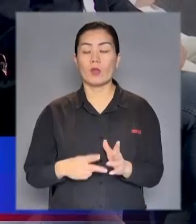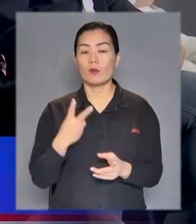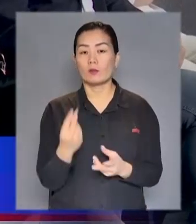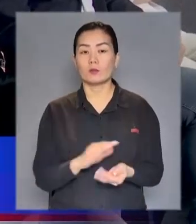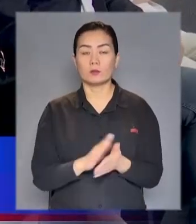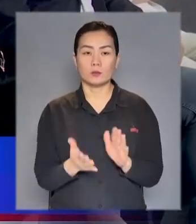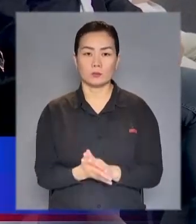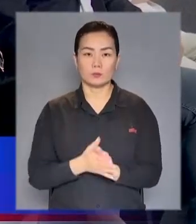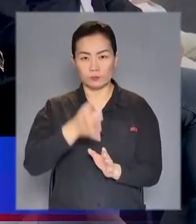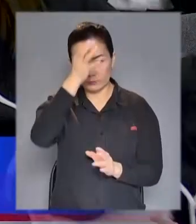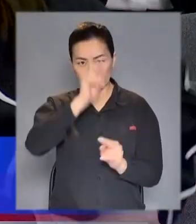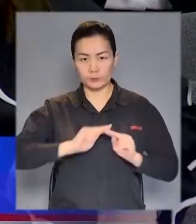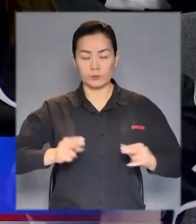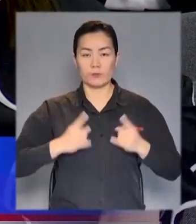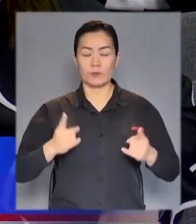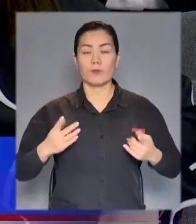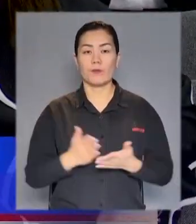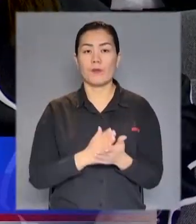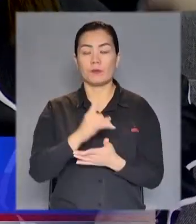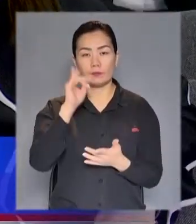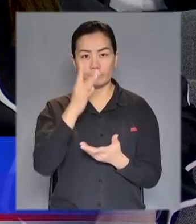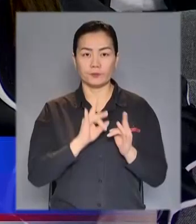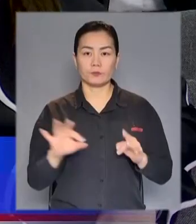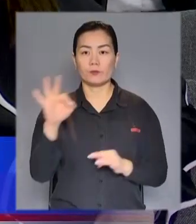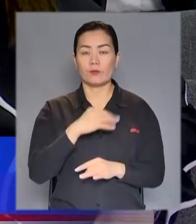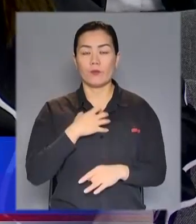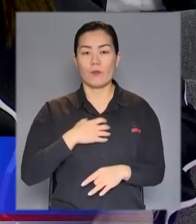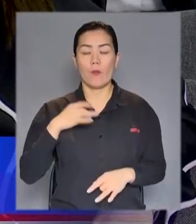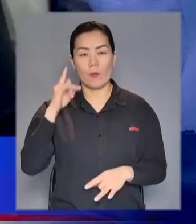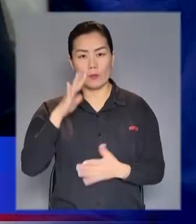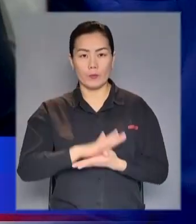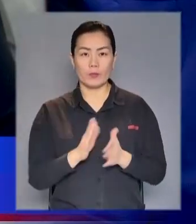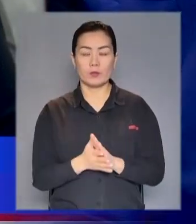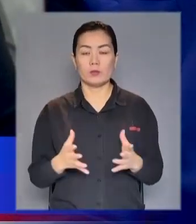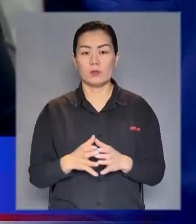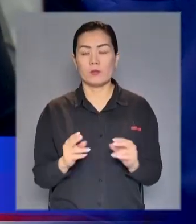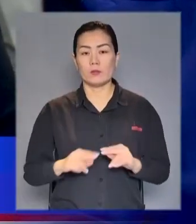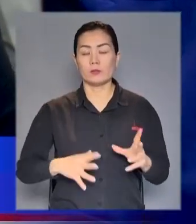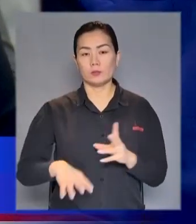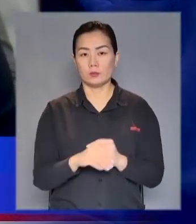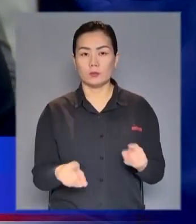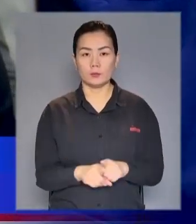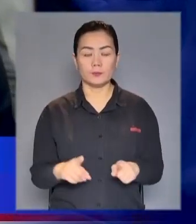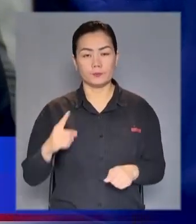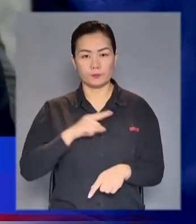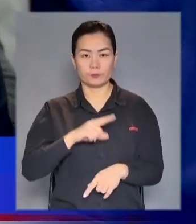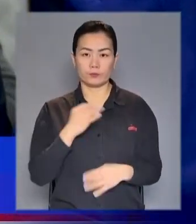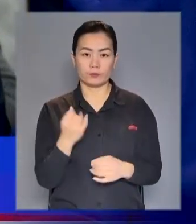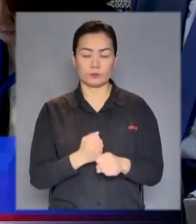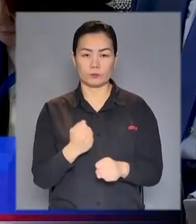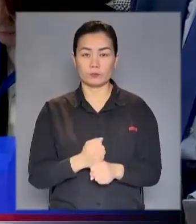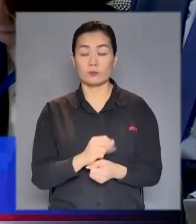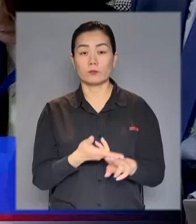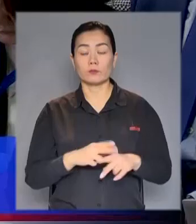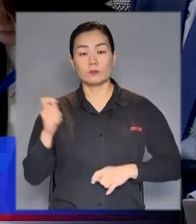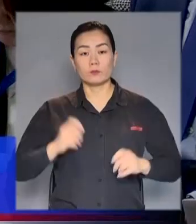двухдневном мероприятии эксперты и педагоги с большим стажем психологи расскажут о важности психологического состояния учителя, о его эмоциональном интеллекте.